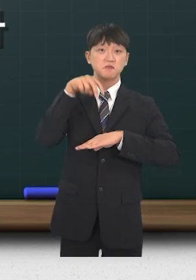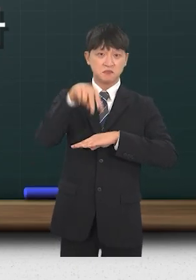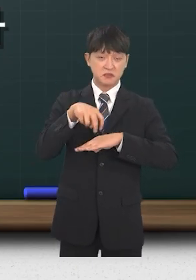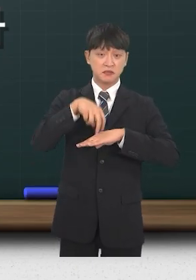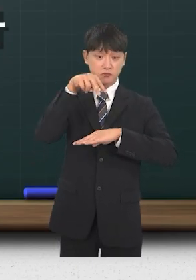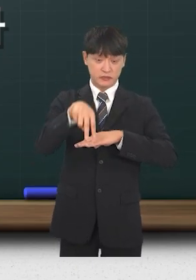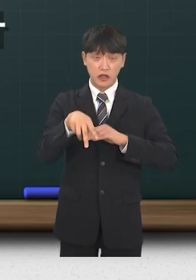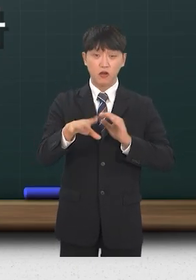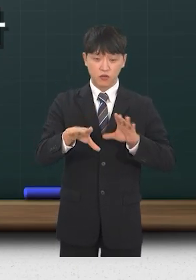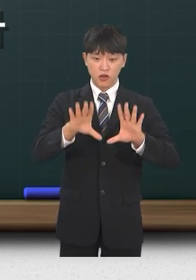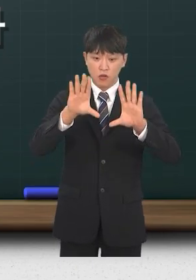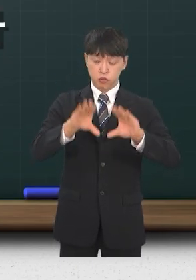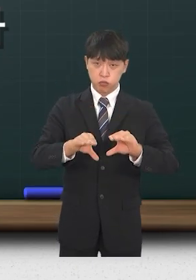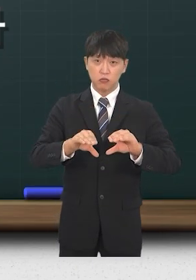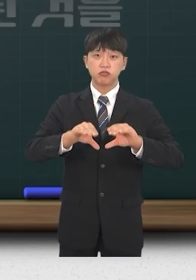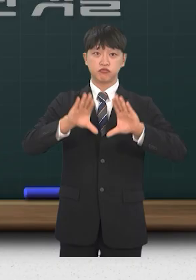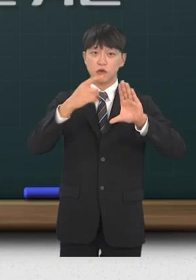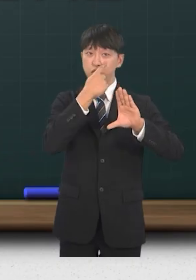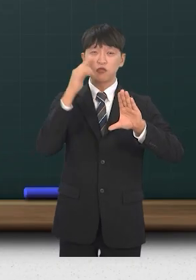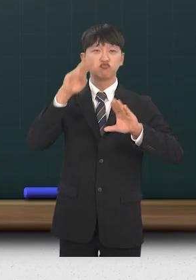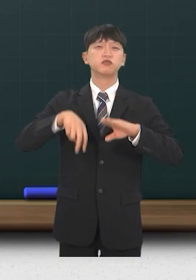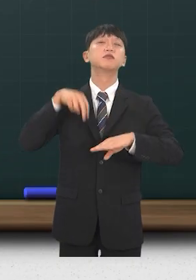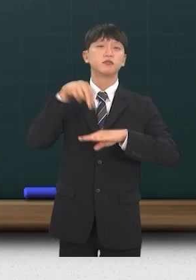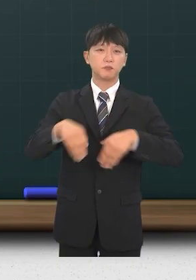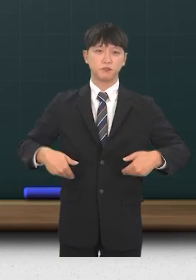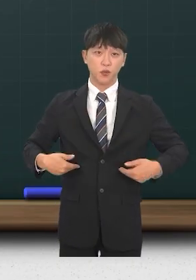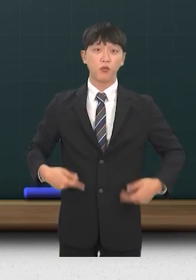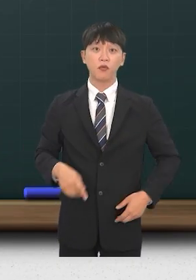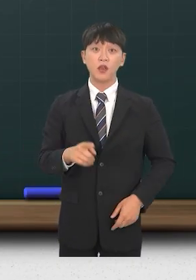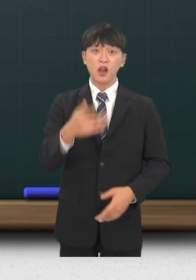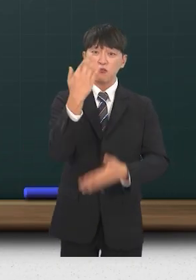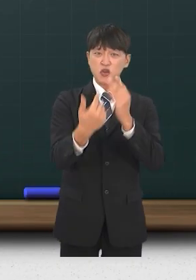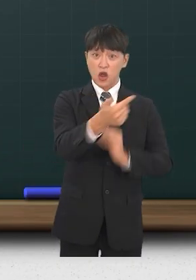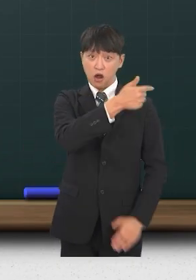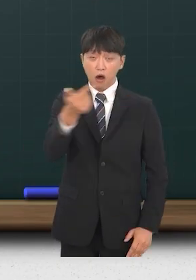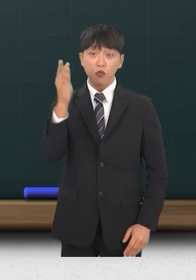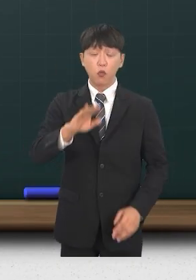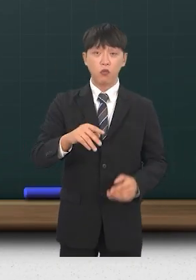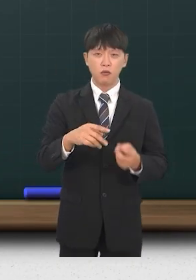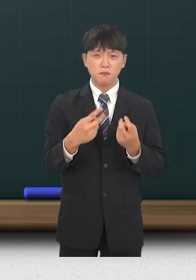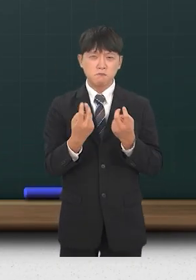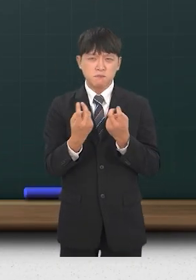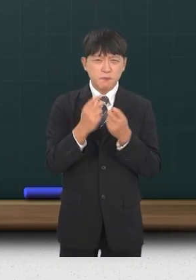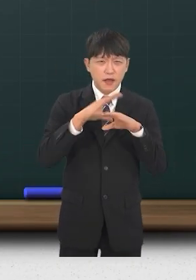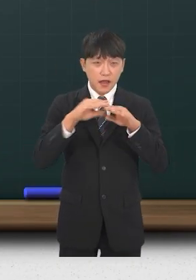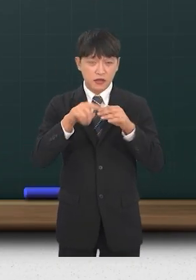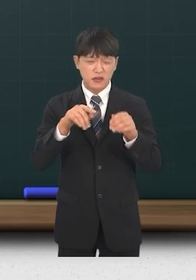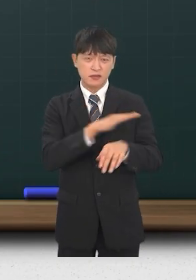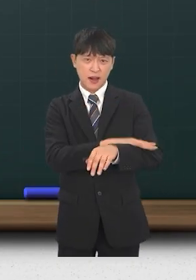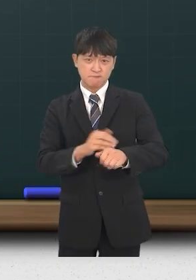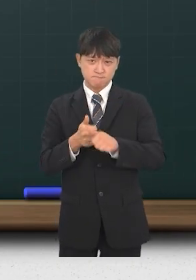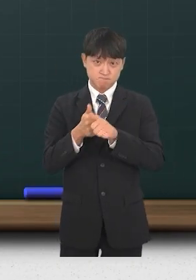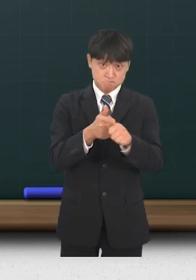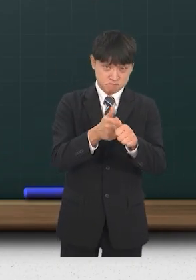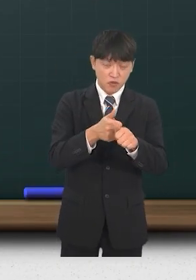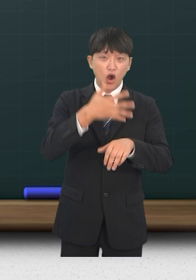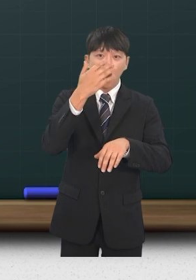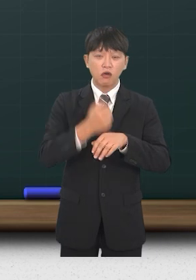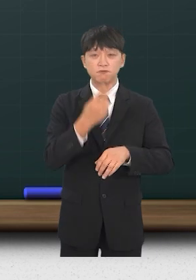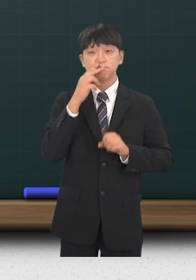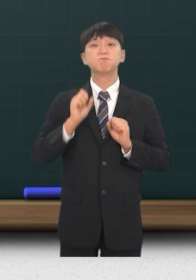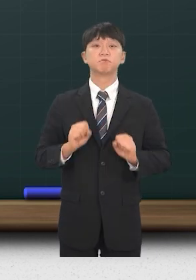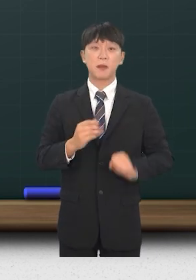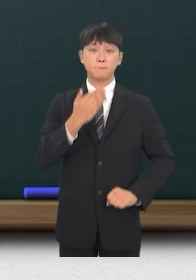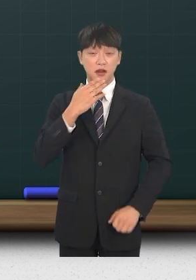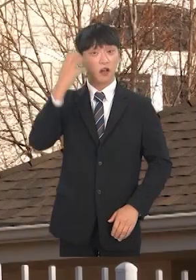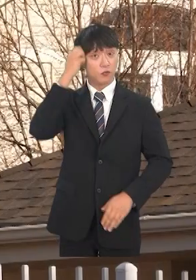정 가운데를 향하도록 낙하합니다. 여러 명이 뛰어내리게 될 경우 한 명씩 낙하하며 매트가 충분히 복원된 것을 확인